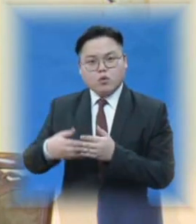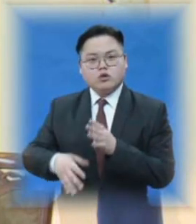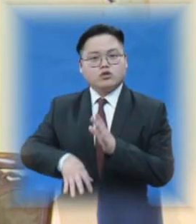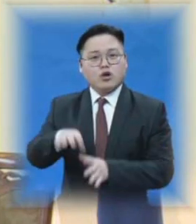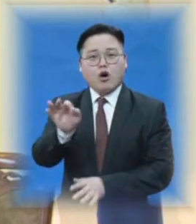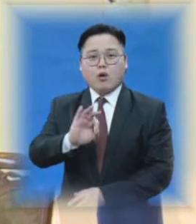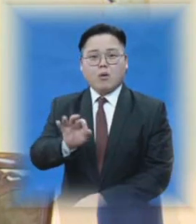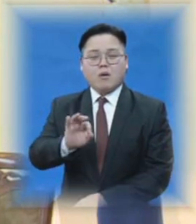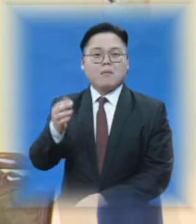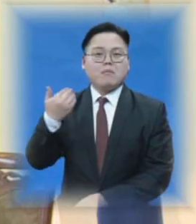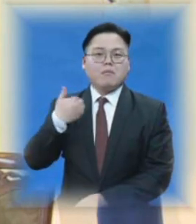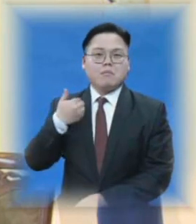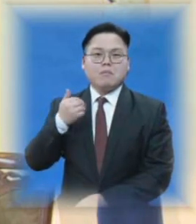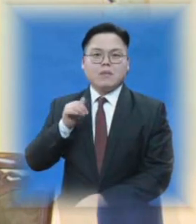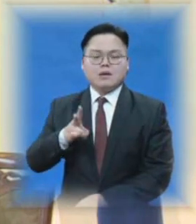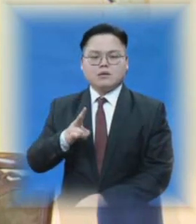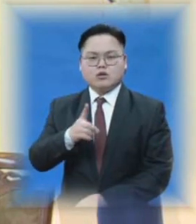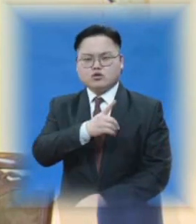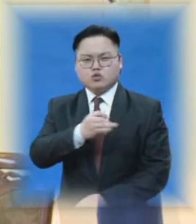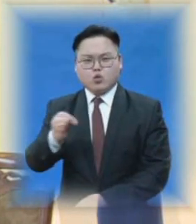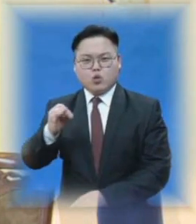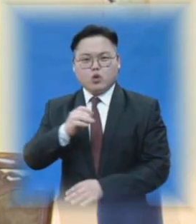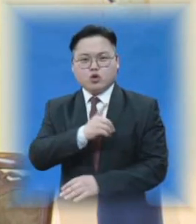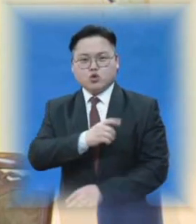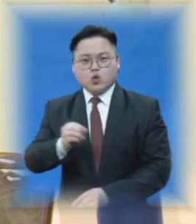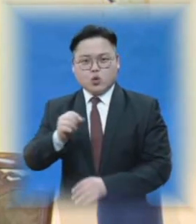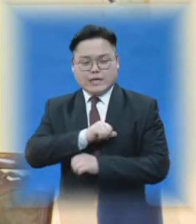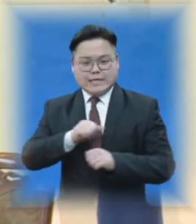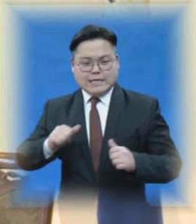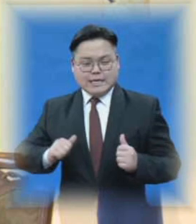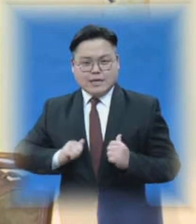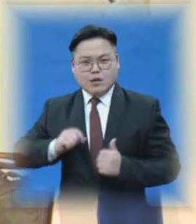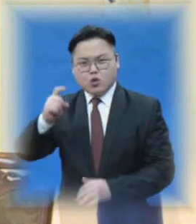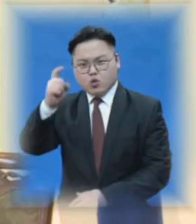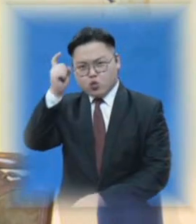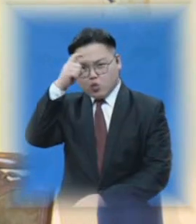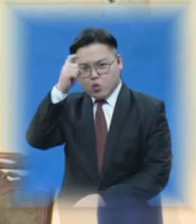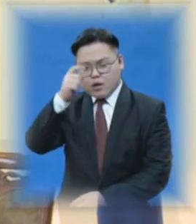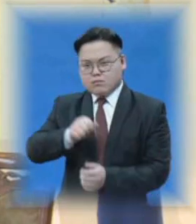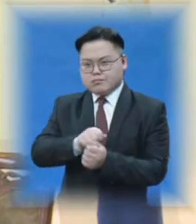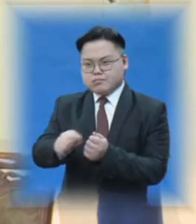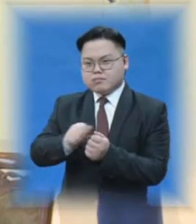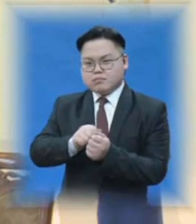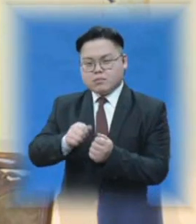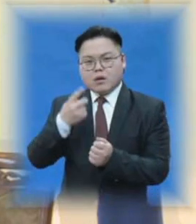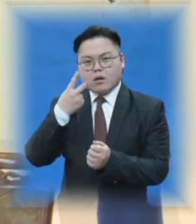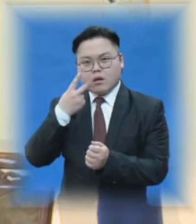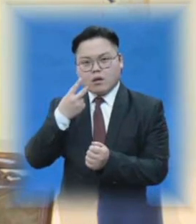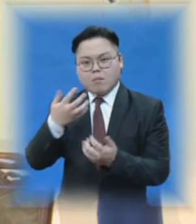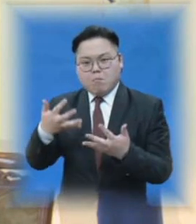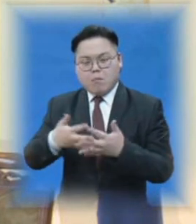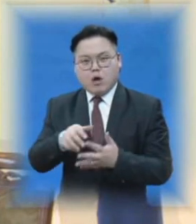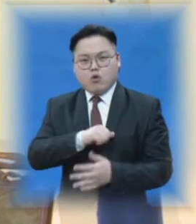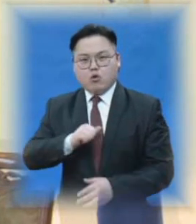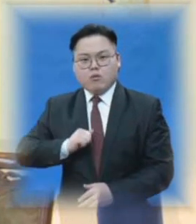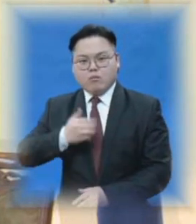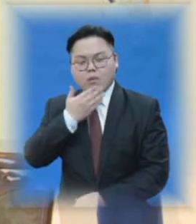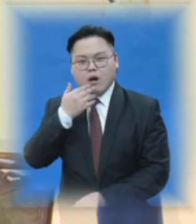төслөө хэлдэл тухайн иргэд одоо ингээд түрээсийн байдлаас амьдарч ирсэн ийм нөхцөл байдал байсан. Ингээд